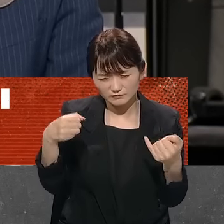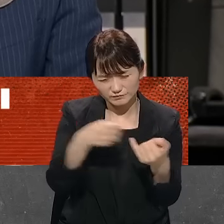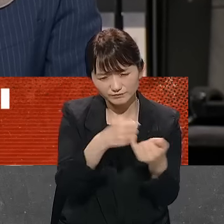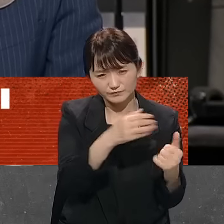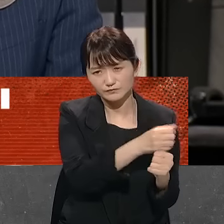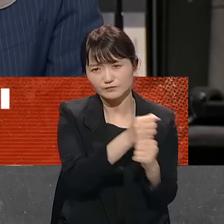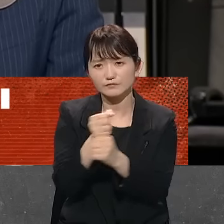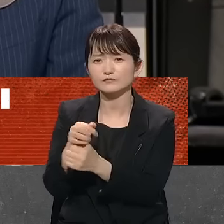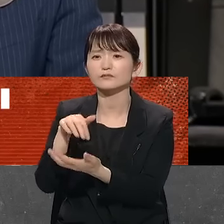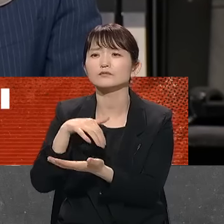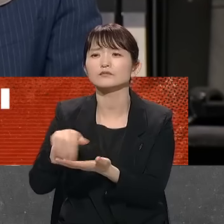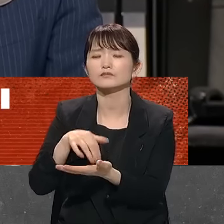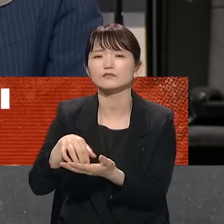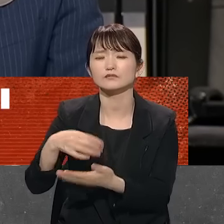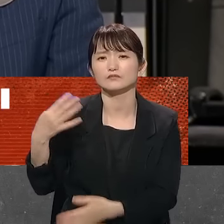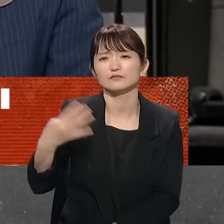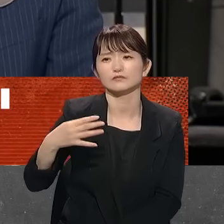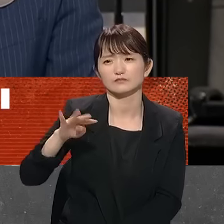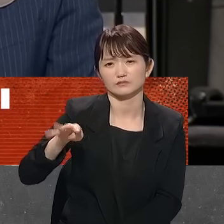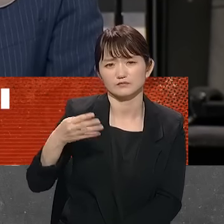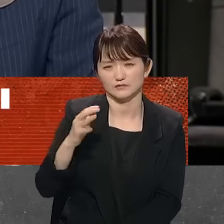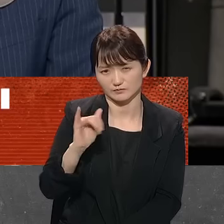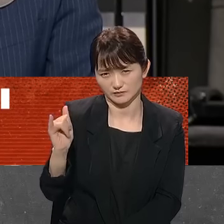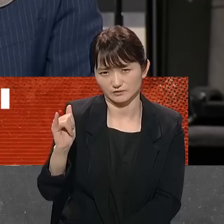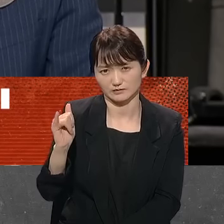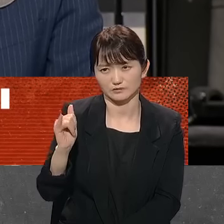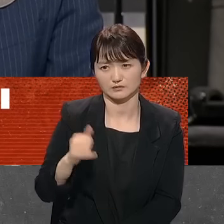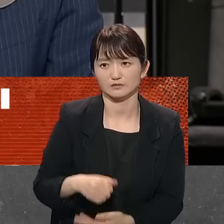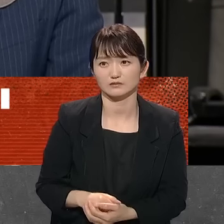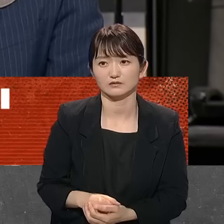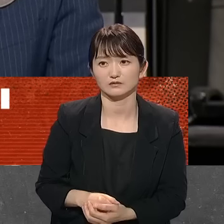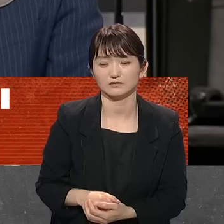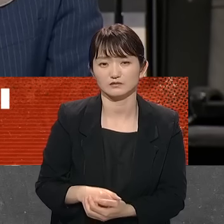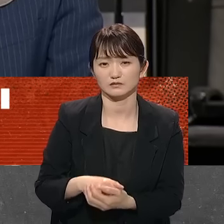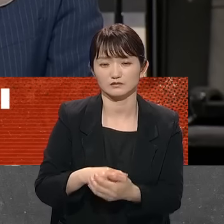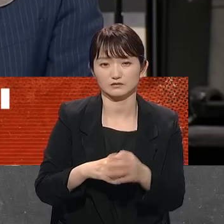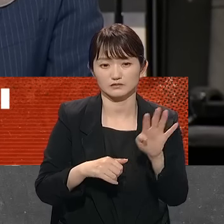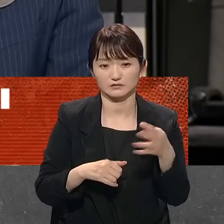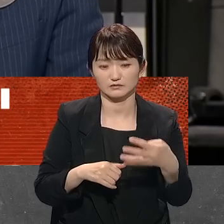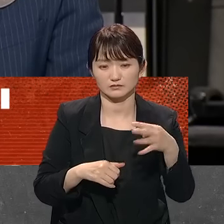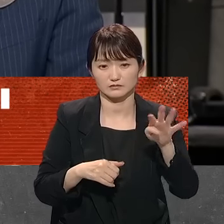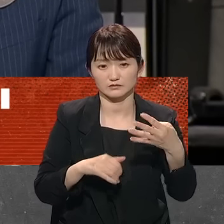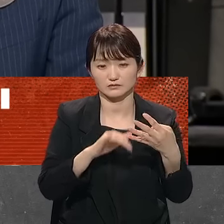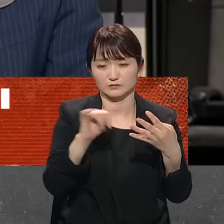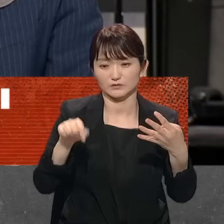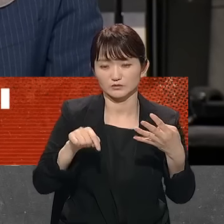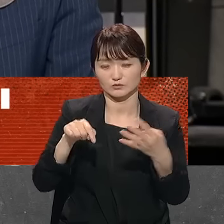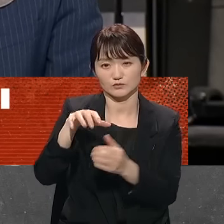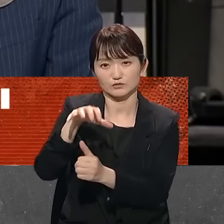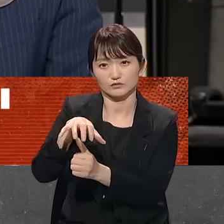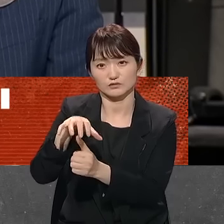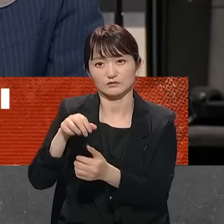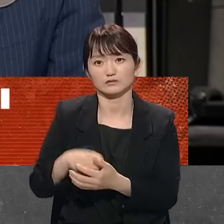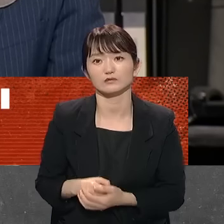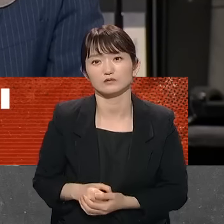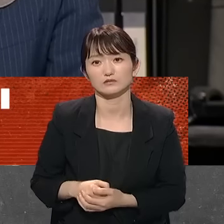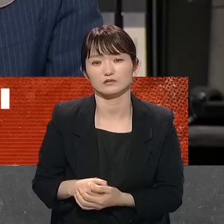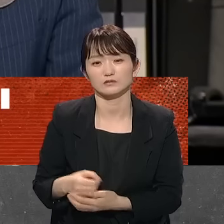입건된 피의자가 4,400여 명입니다. 그중에 구속된 사람이 82명.